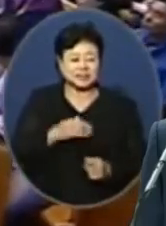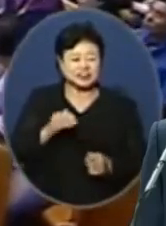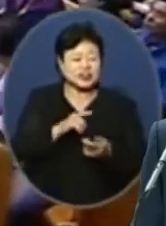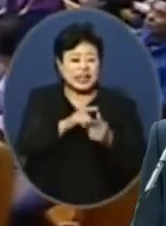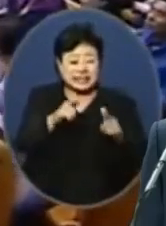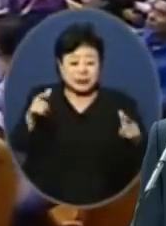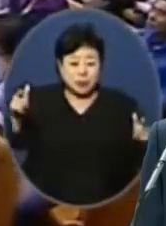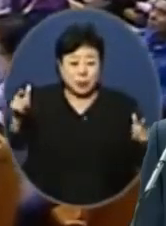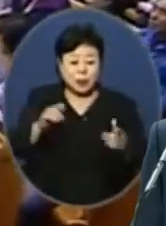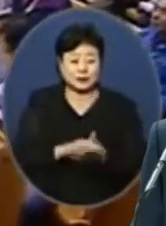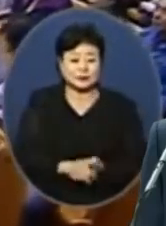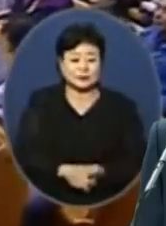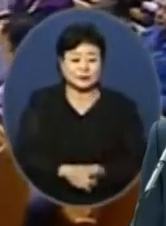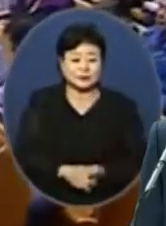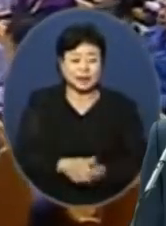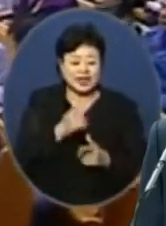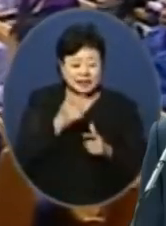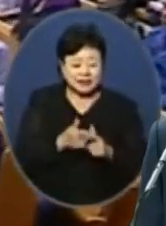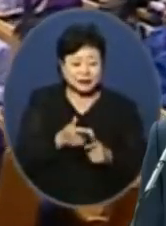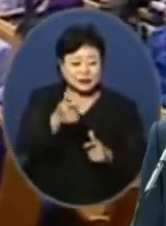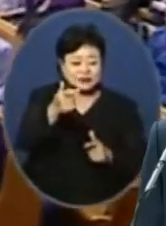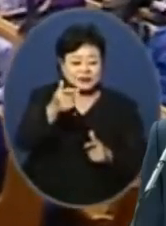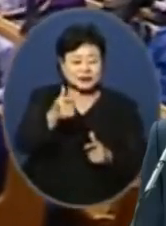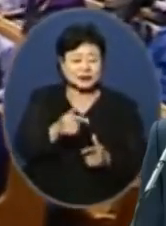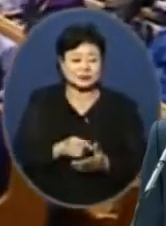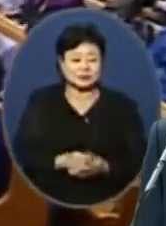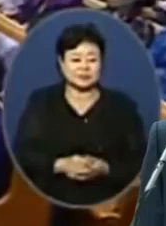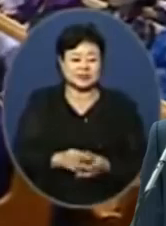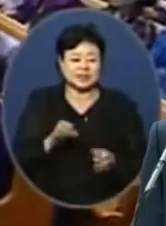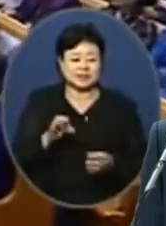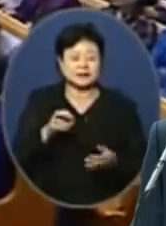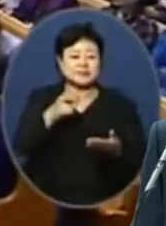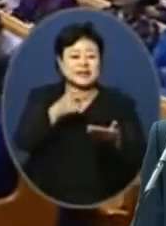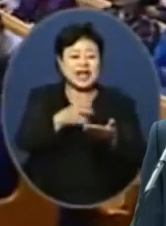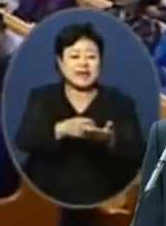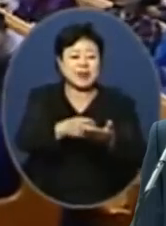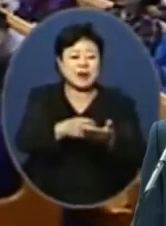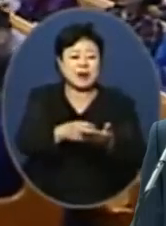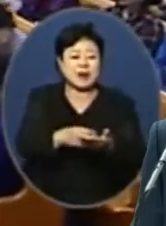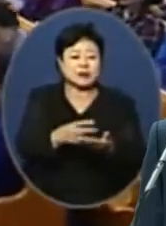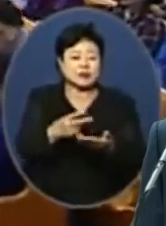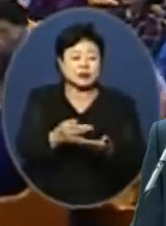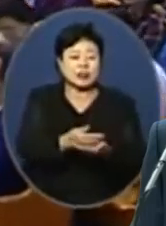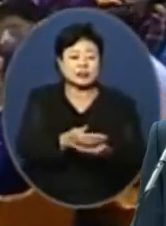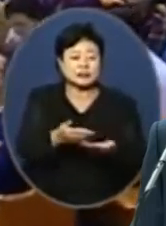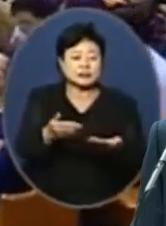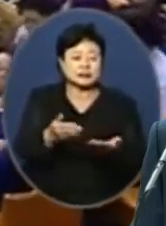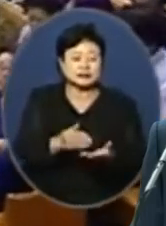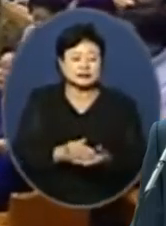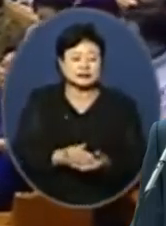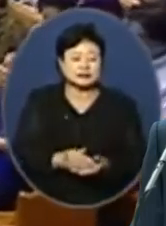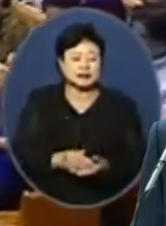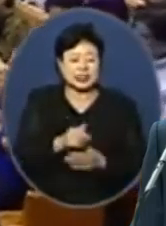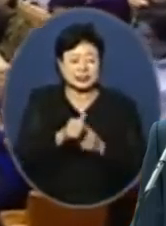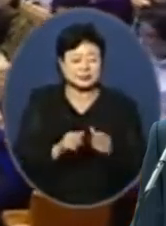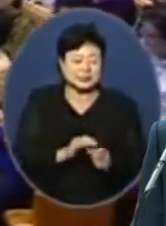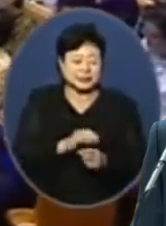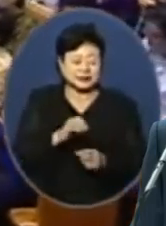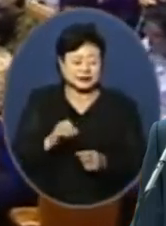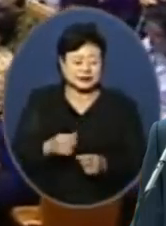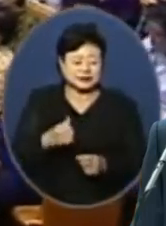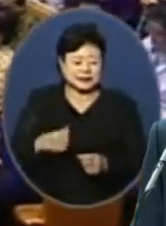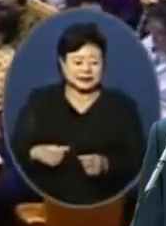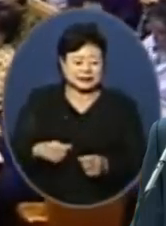아닌 것입니다. 예수님은 구약의 십계명을 두 가지 나누었습니다. 주 너의 하나님을 사랑하고 내 이웃을